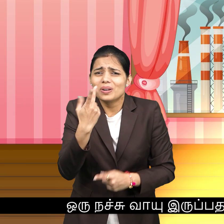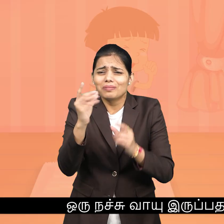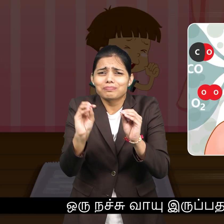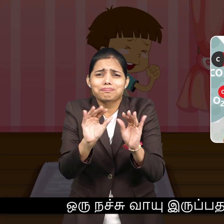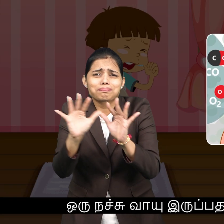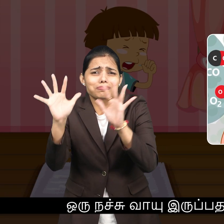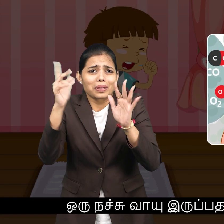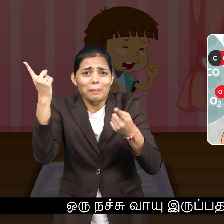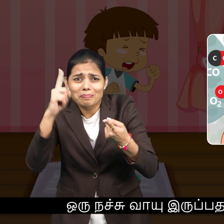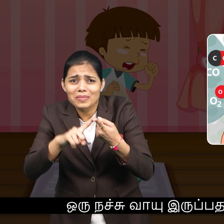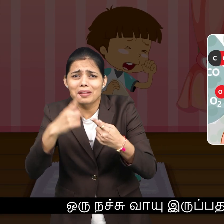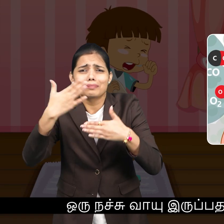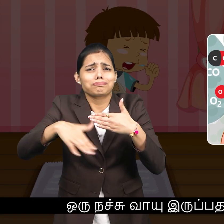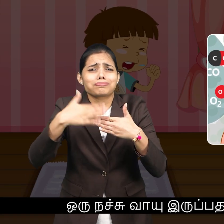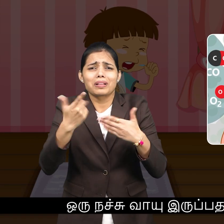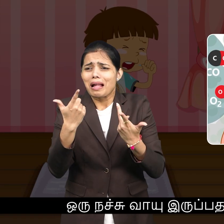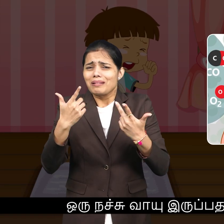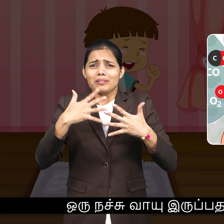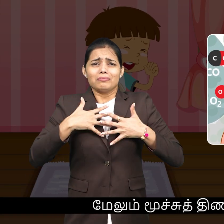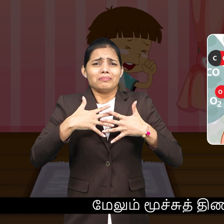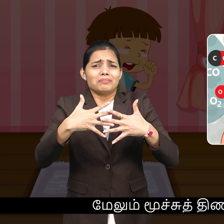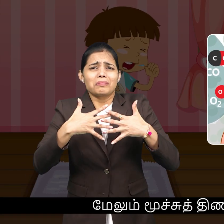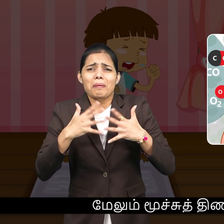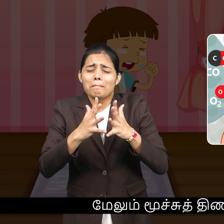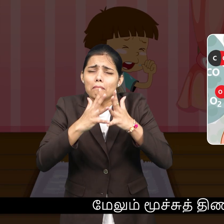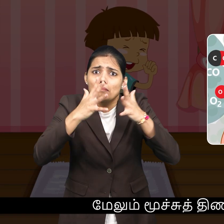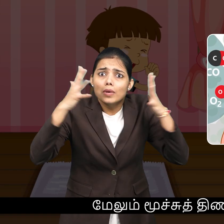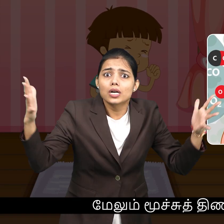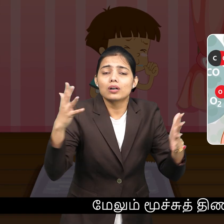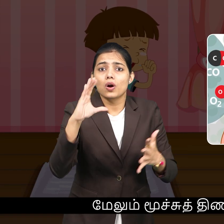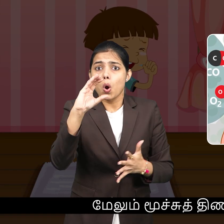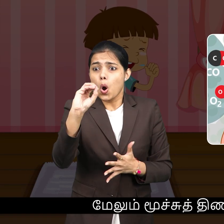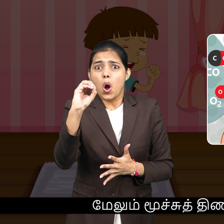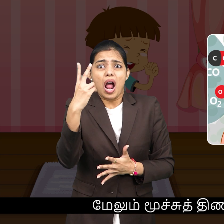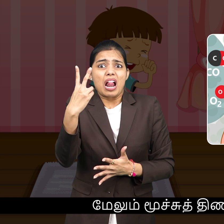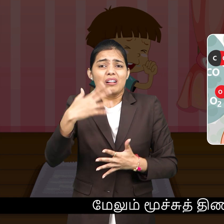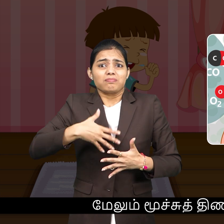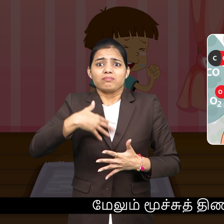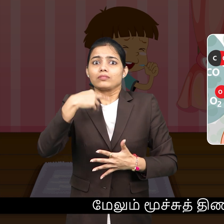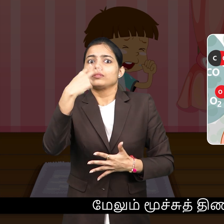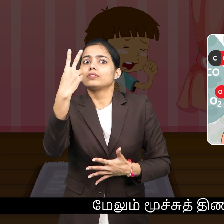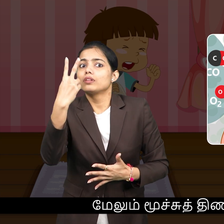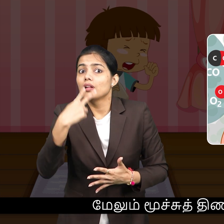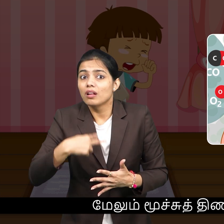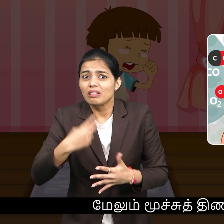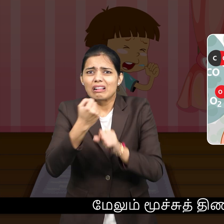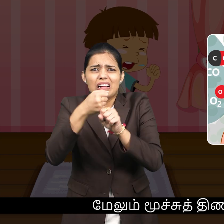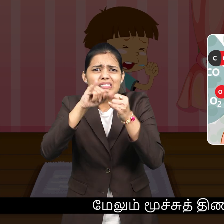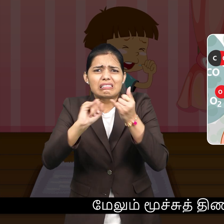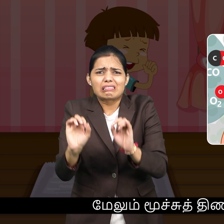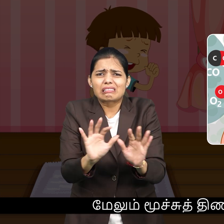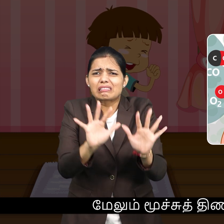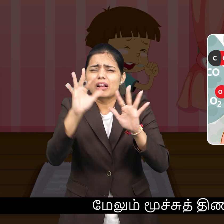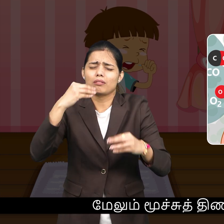வாயு இருப்பதால் மக்கள் அவதிப்படுகிறார்கள். மேலும் மூச்சு திணறலால் கூட இறக்க நேரிடும்.